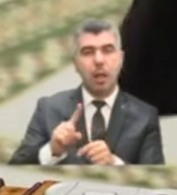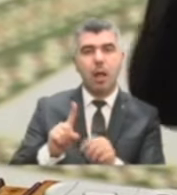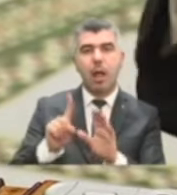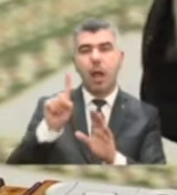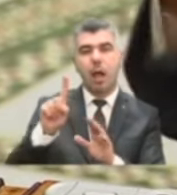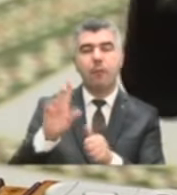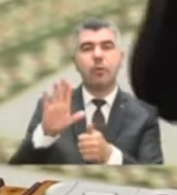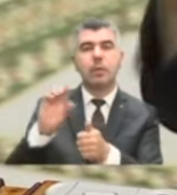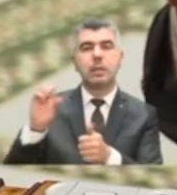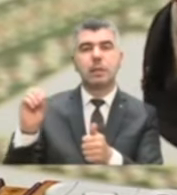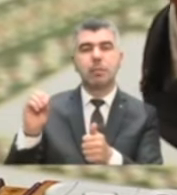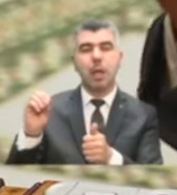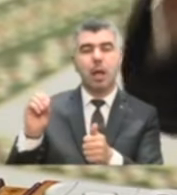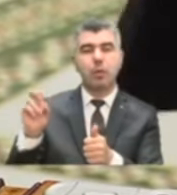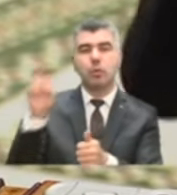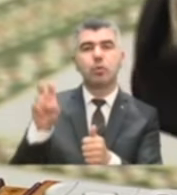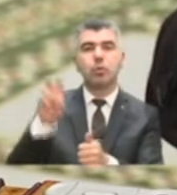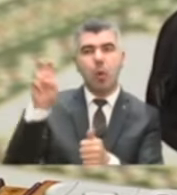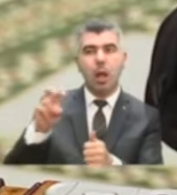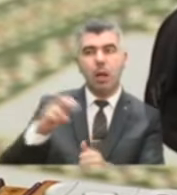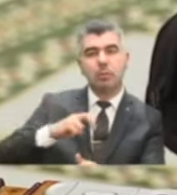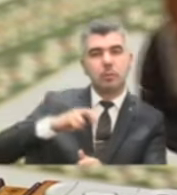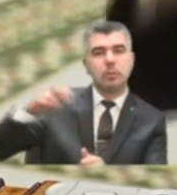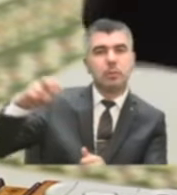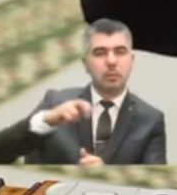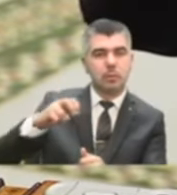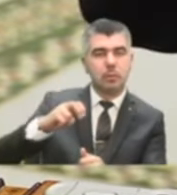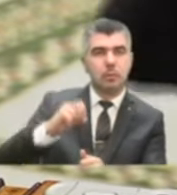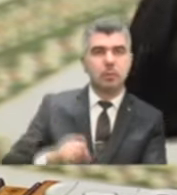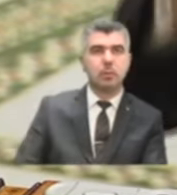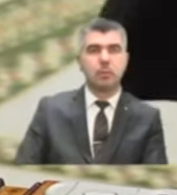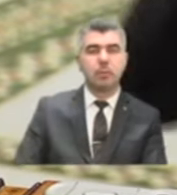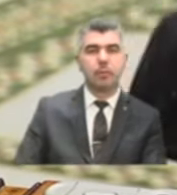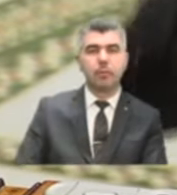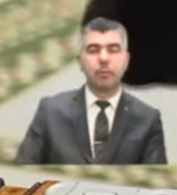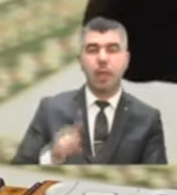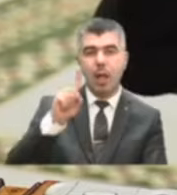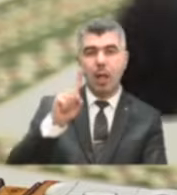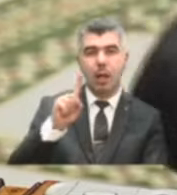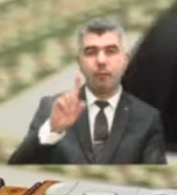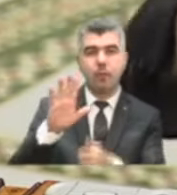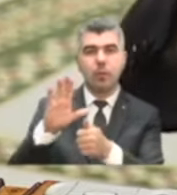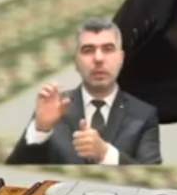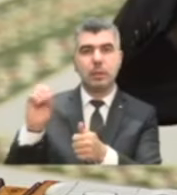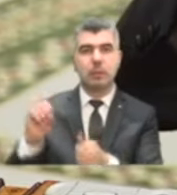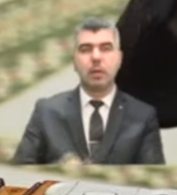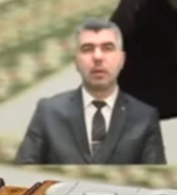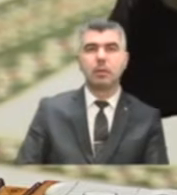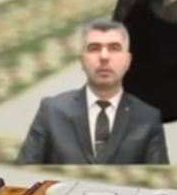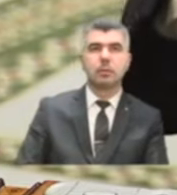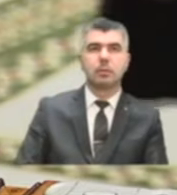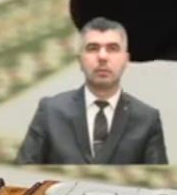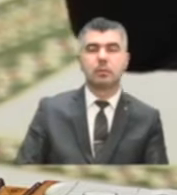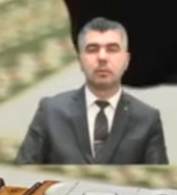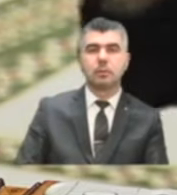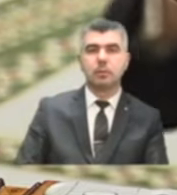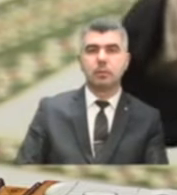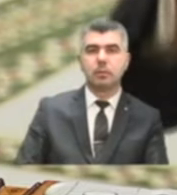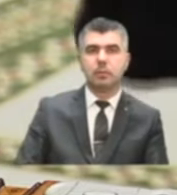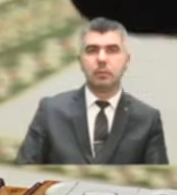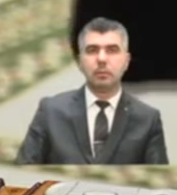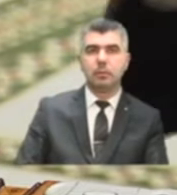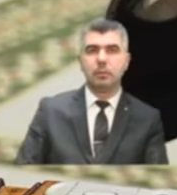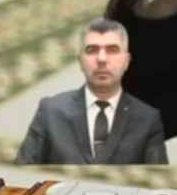$1,600 ديريكت الي غوتور رويال ماروك. 1600 ما عرفتش، ما عرفتش، وحتى انت ما